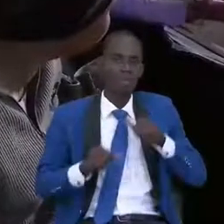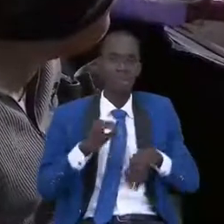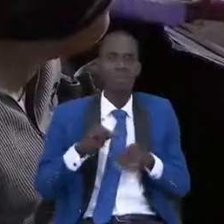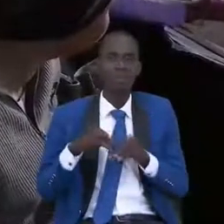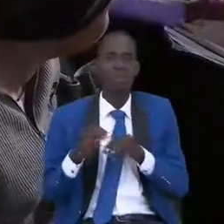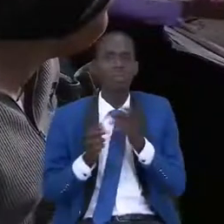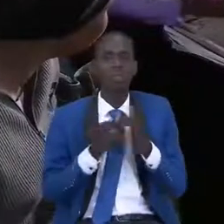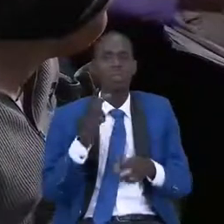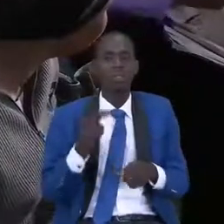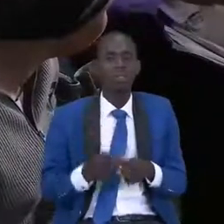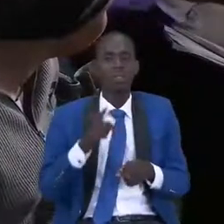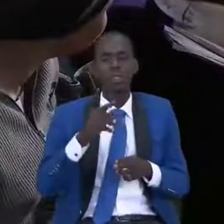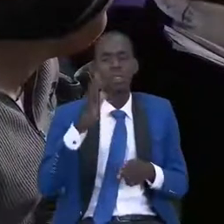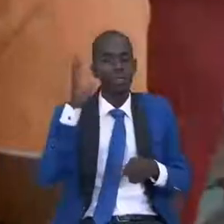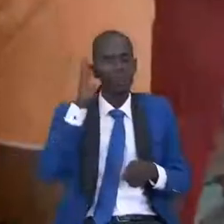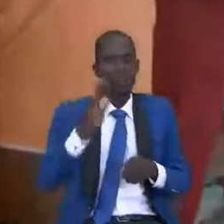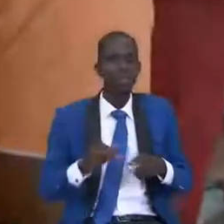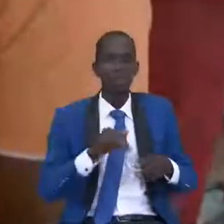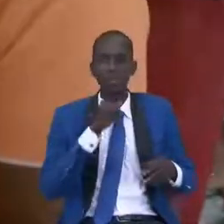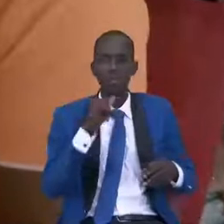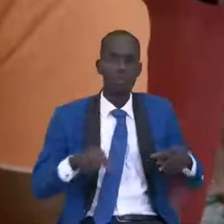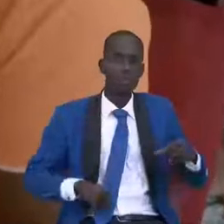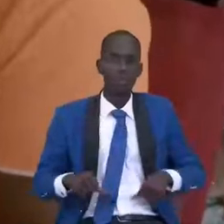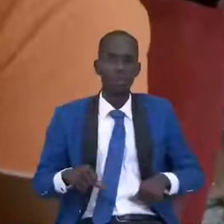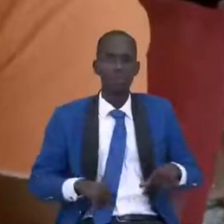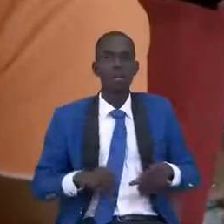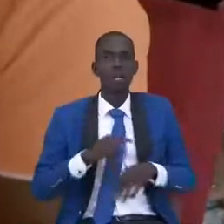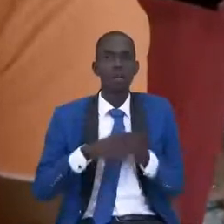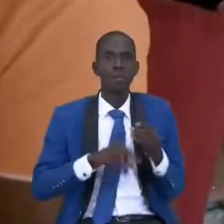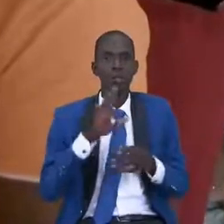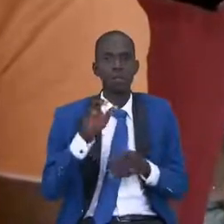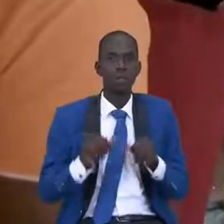pas t'enorgueillir du fait que tu as l'incrédulité. Tu ne diras pas,